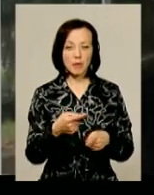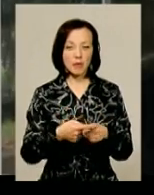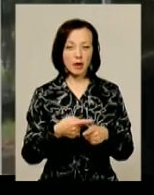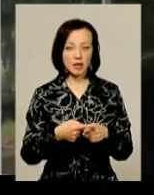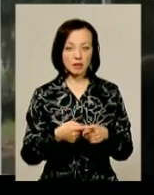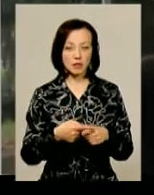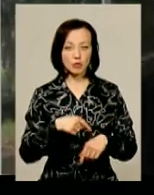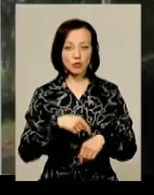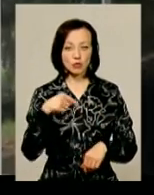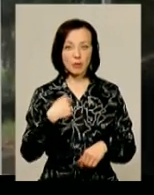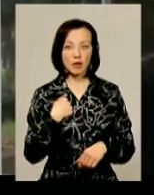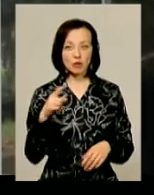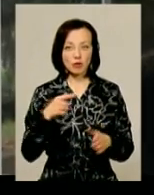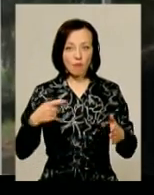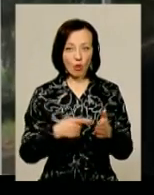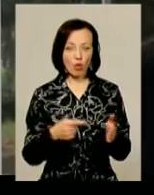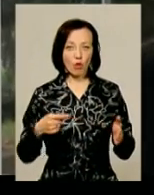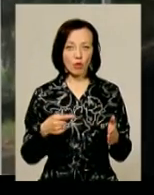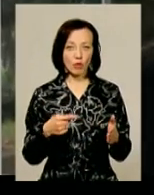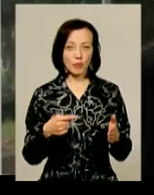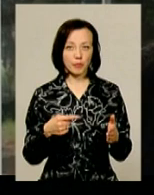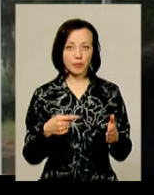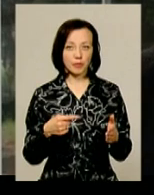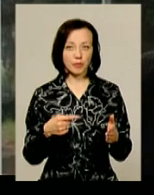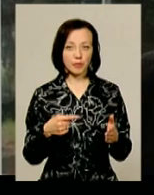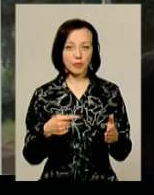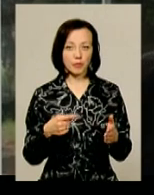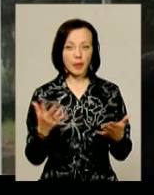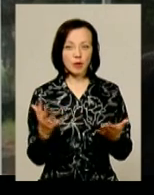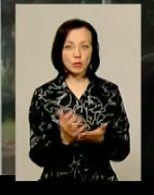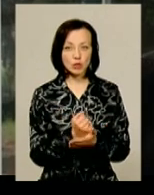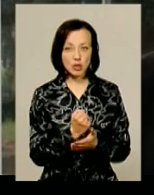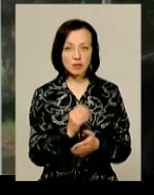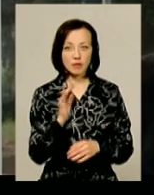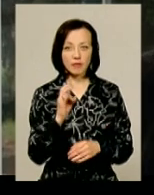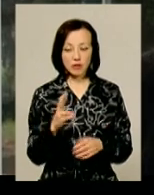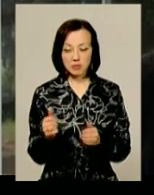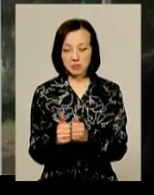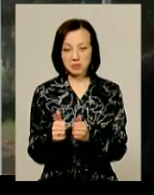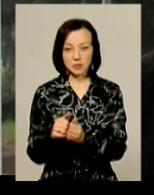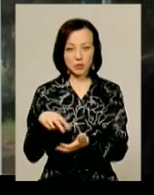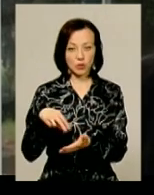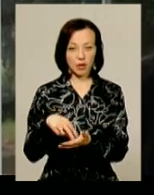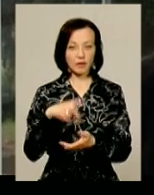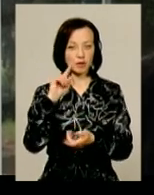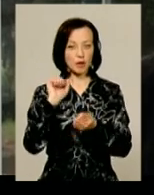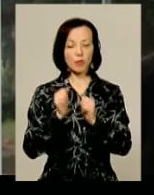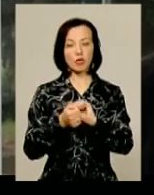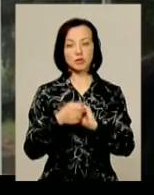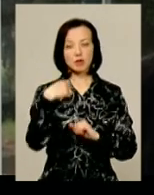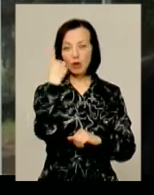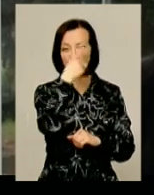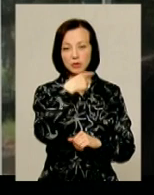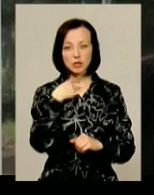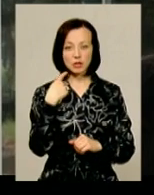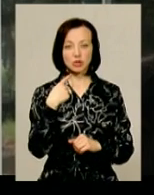я почувствувала, що мене щось вкололо. І виходить, він стояв з боку біля мене, тобто я запомнила його